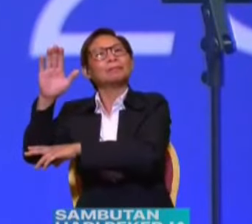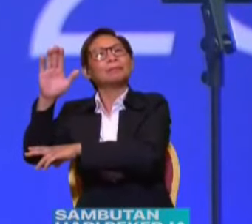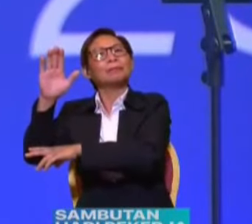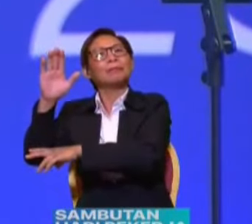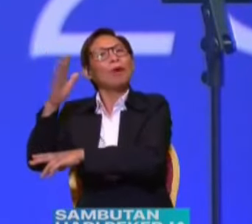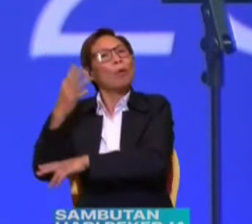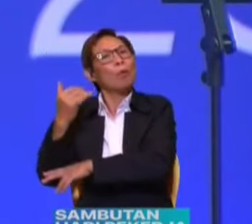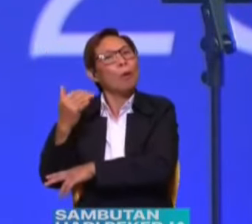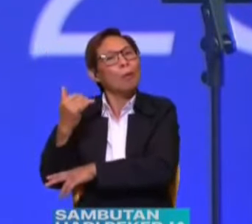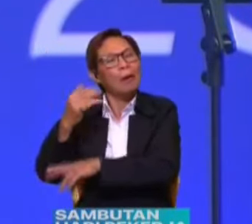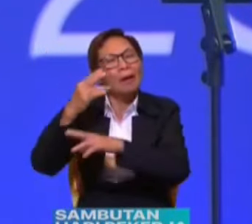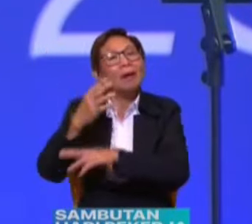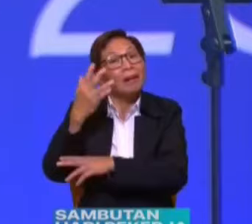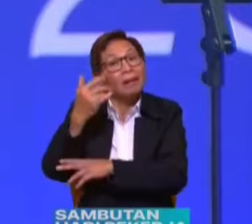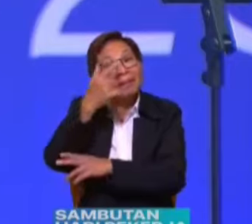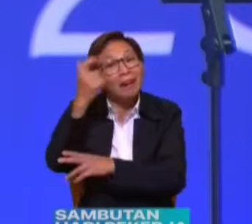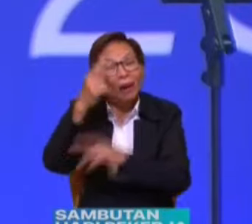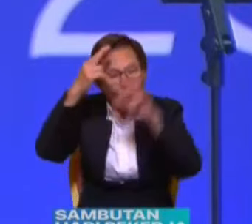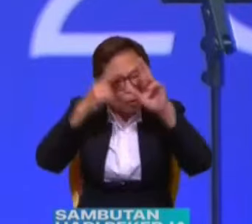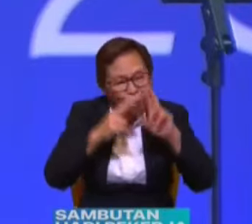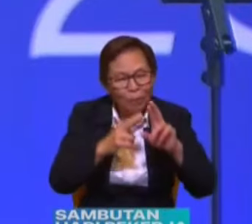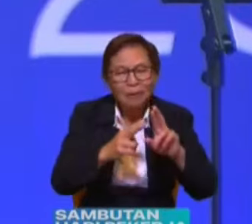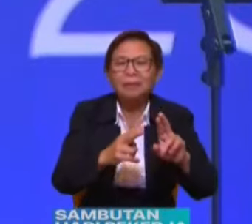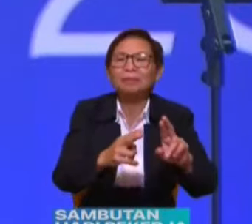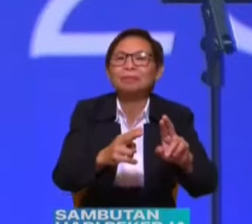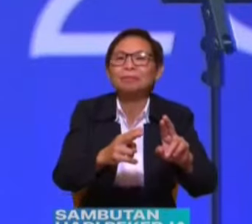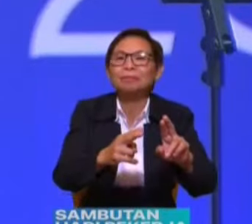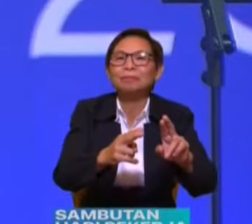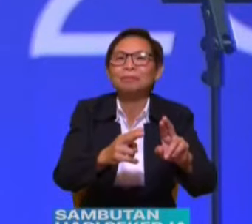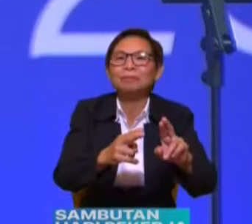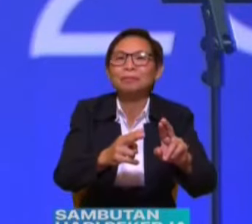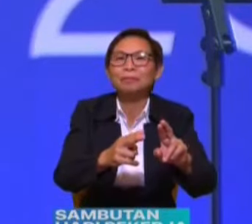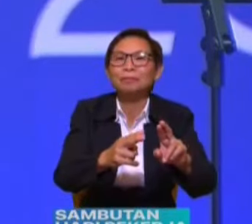kerana menghormati dan